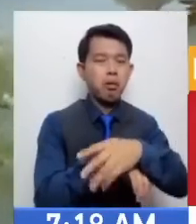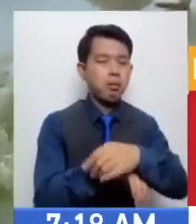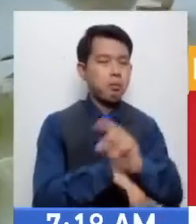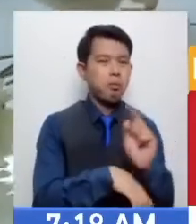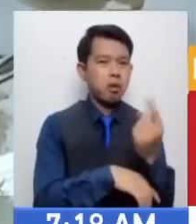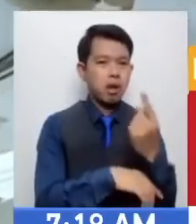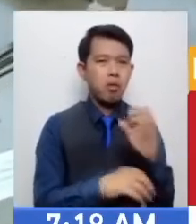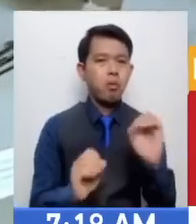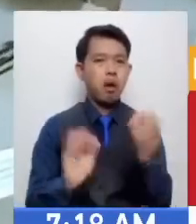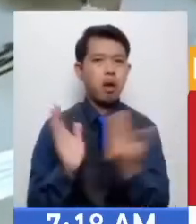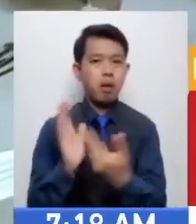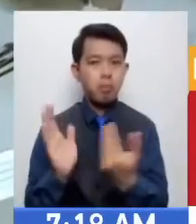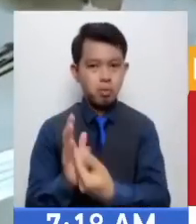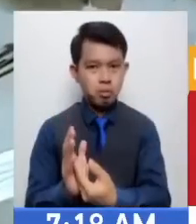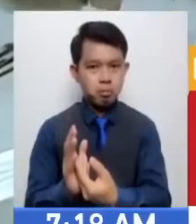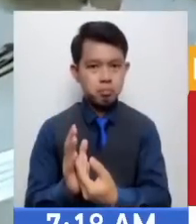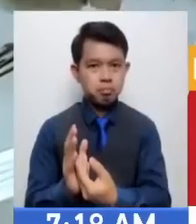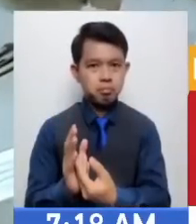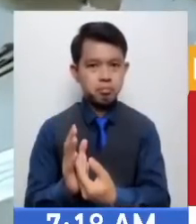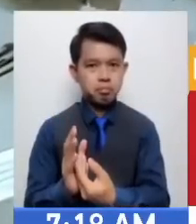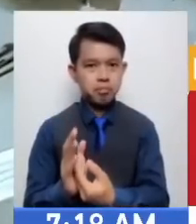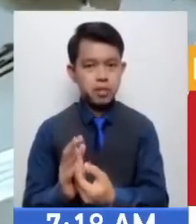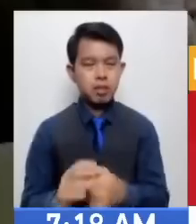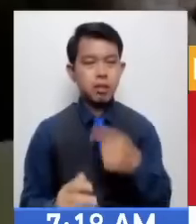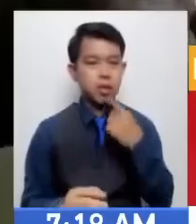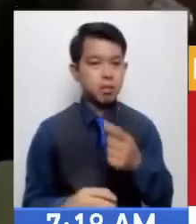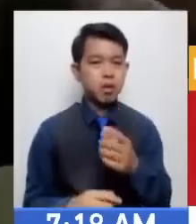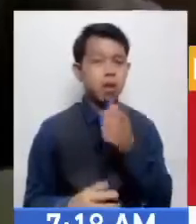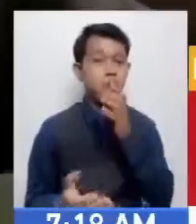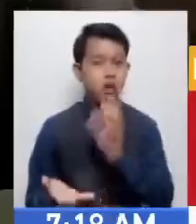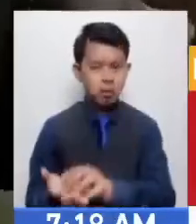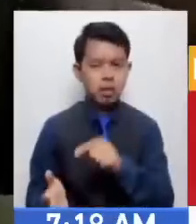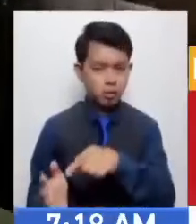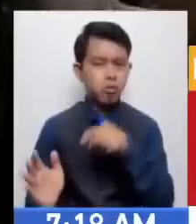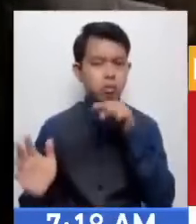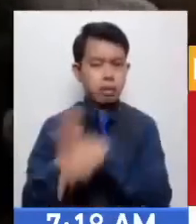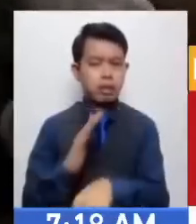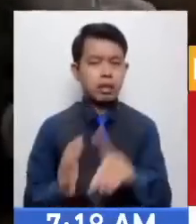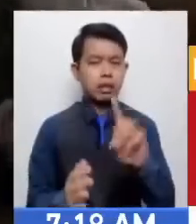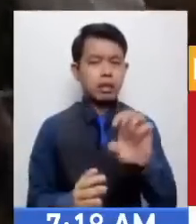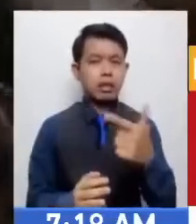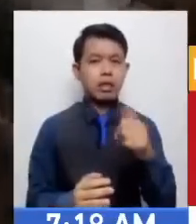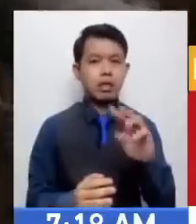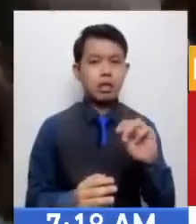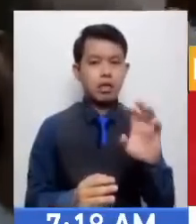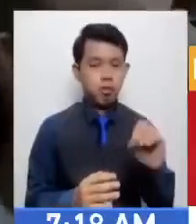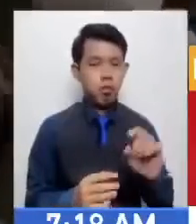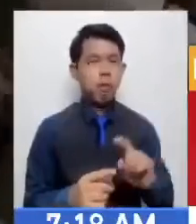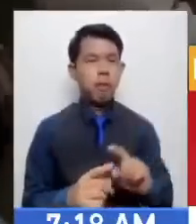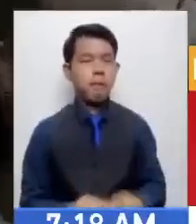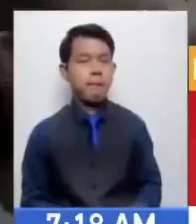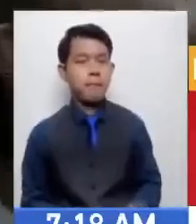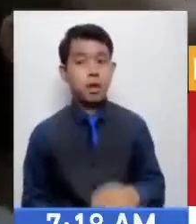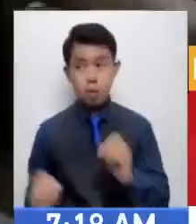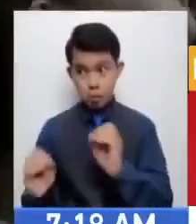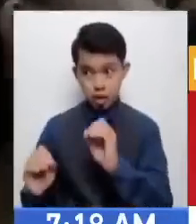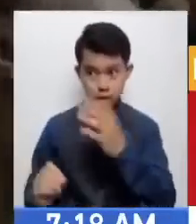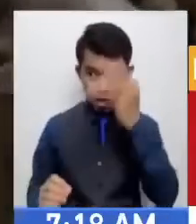nag-utos na ipapatay si Governor De Gamo. Wala siyang kilalang Marvin? Wala po.